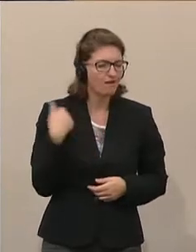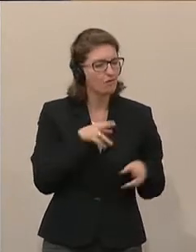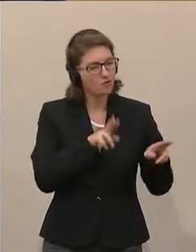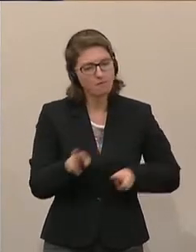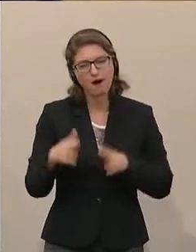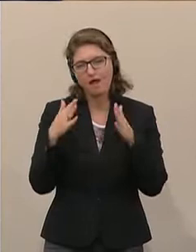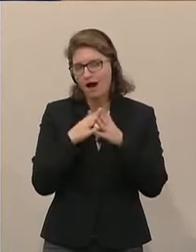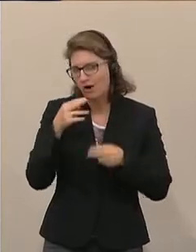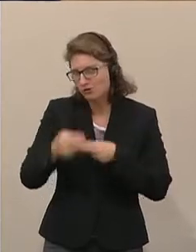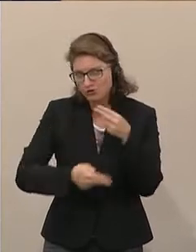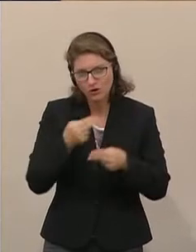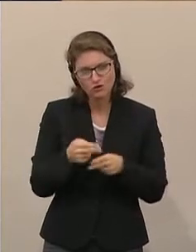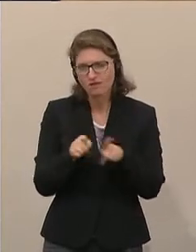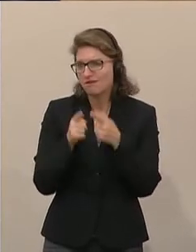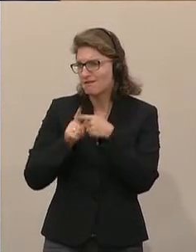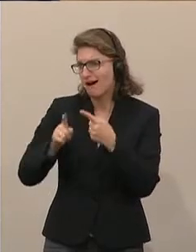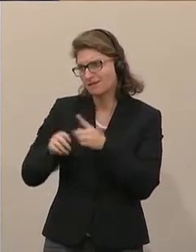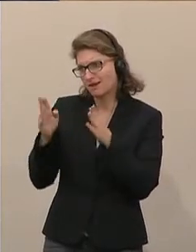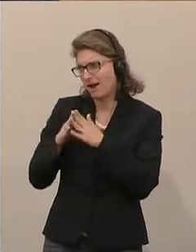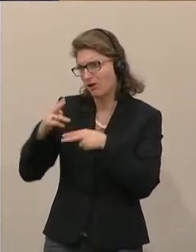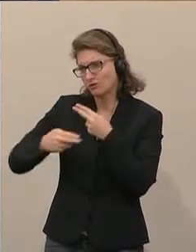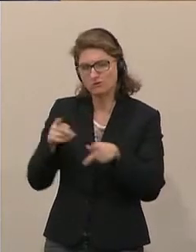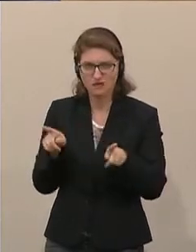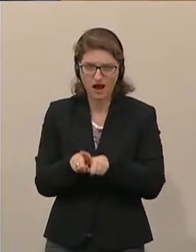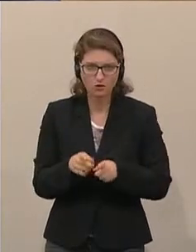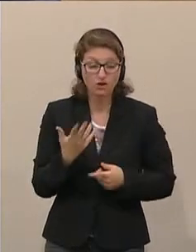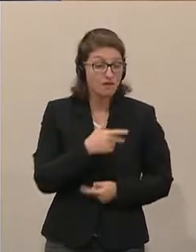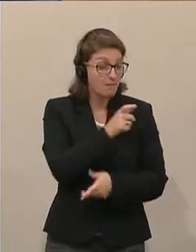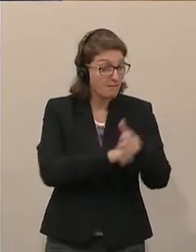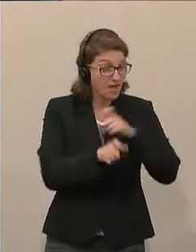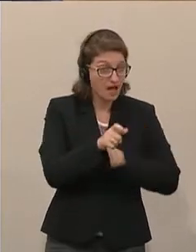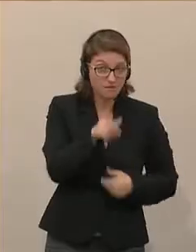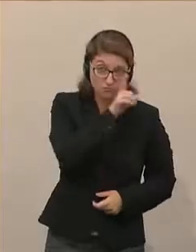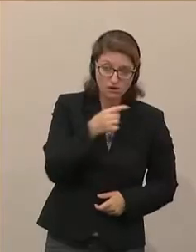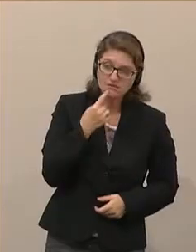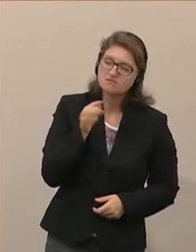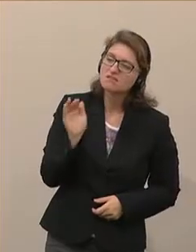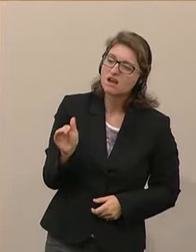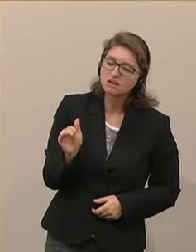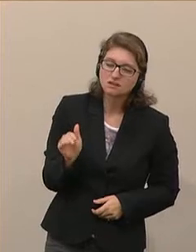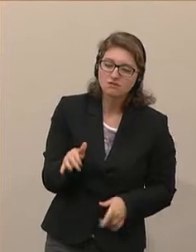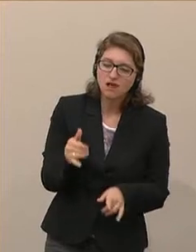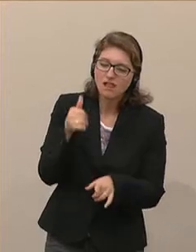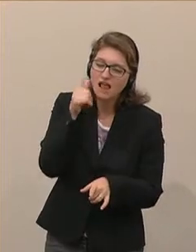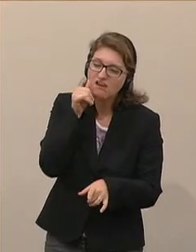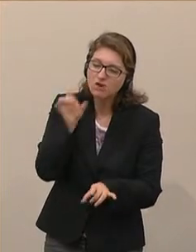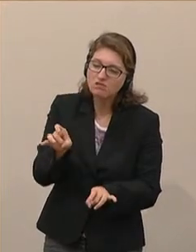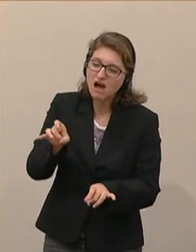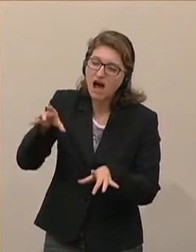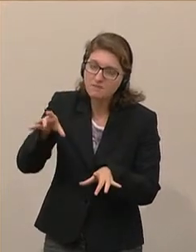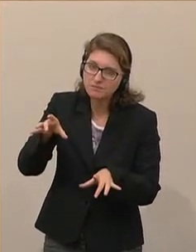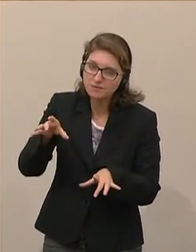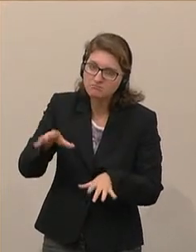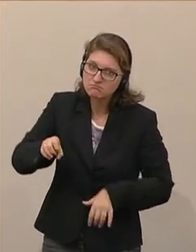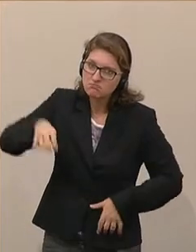Hausdurchsuchung war, wie jede andere. Und es ist keine Drohung, wenn ein Beamter sagt, lassen Sie die Finger vom Telefon, sonst müssen wir Gewalt